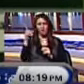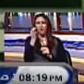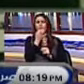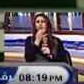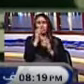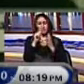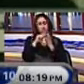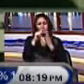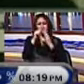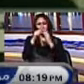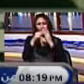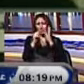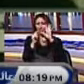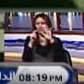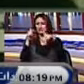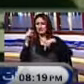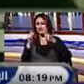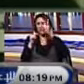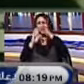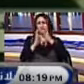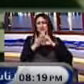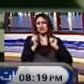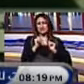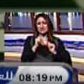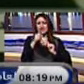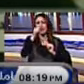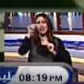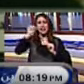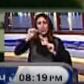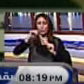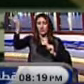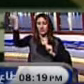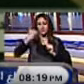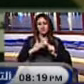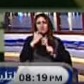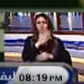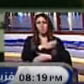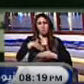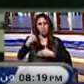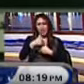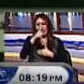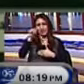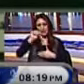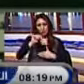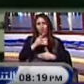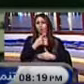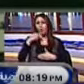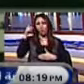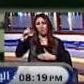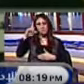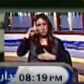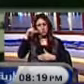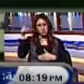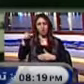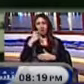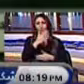على اصابع الايد الواحده، ما كانش موجود منهم اي حد، كان موجود وفد من الكويت من المحامين ظهروا برضو اعتقد، كان موجود طبعا فريد الديب، كان